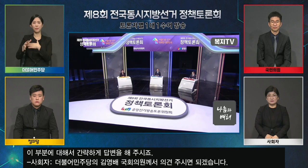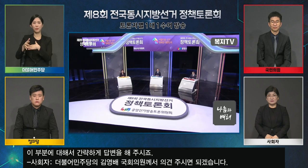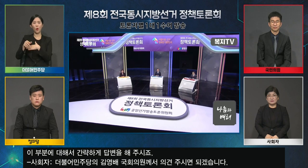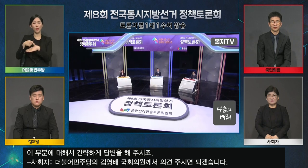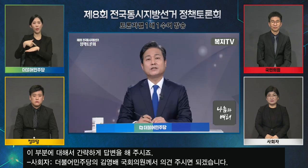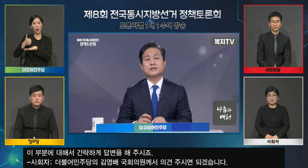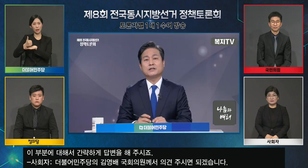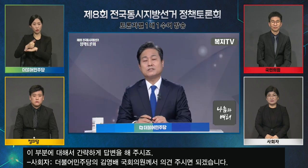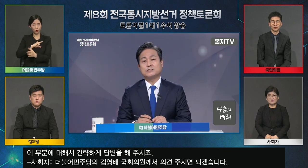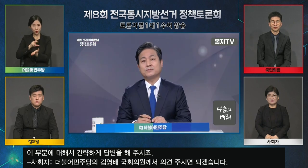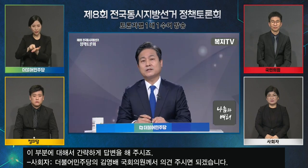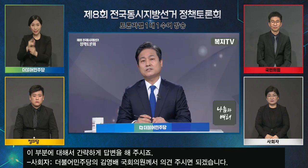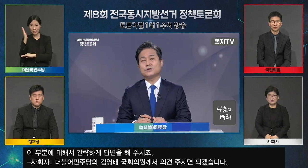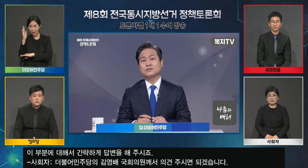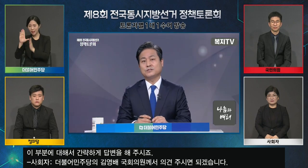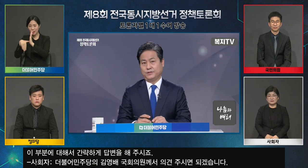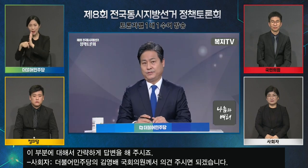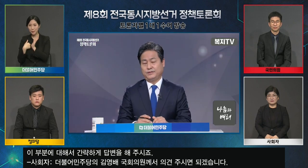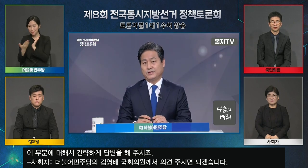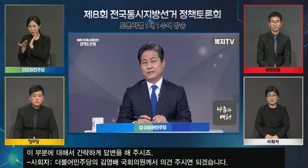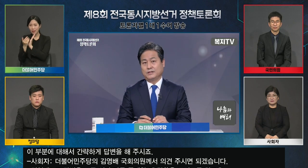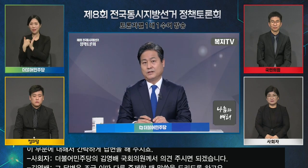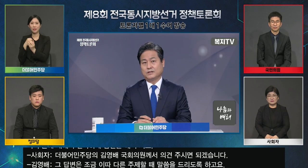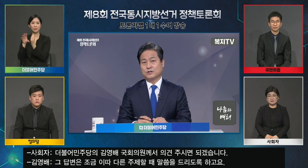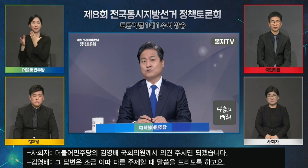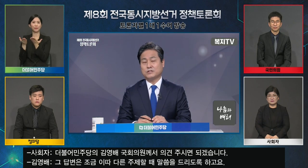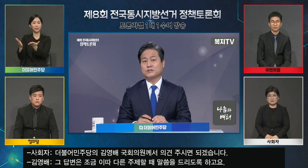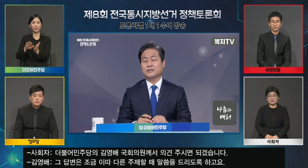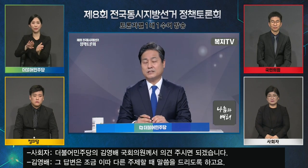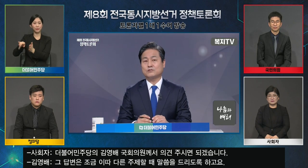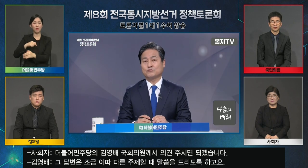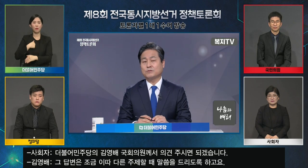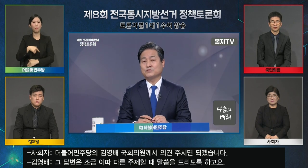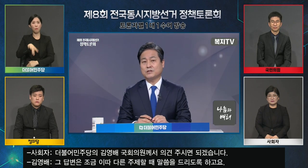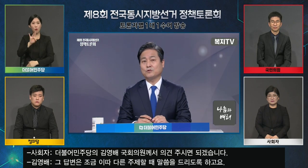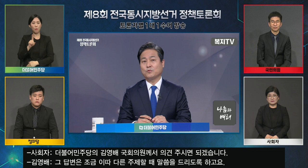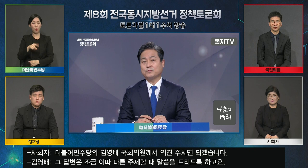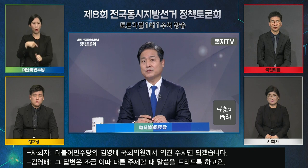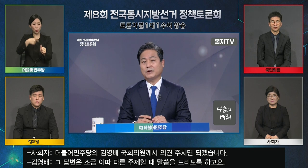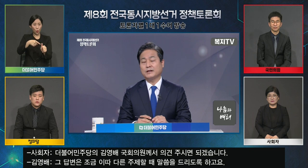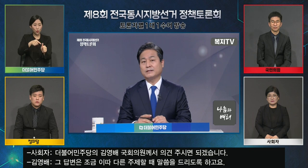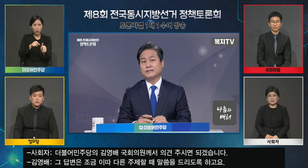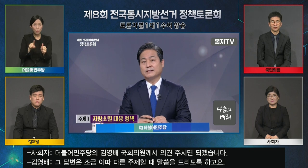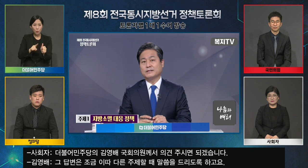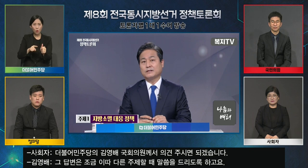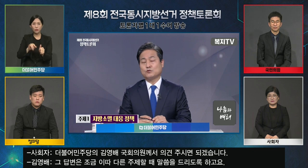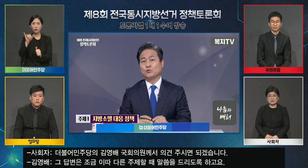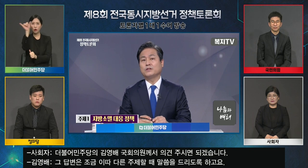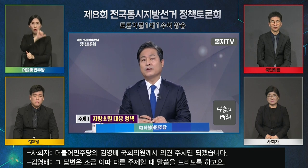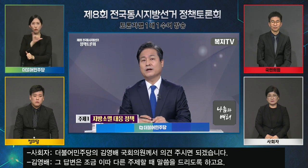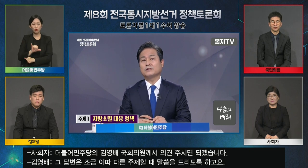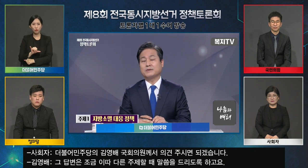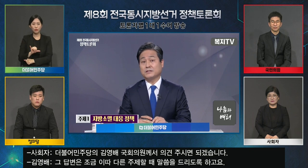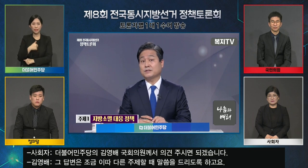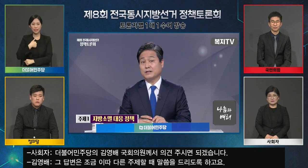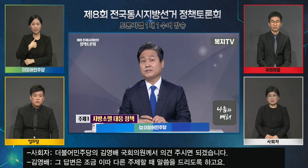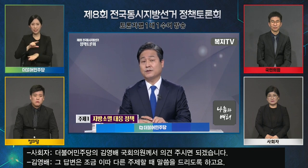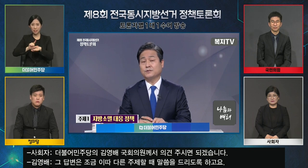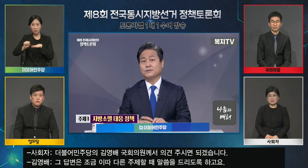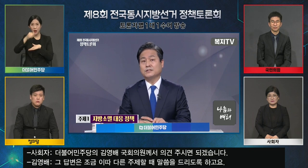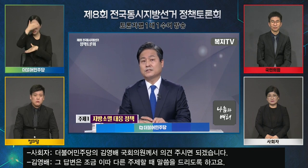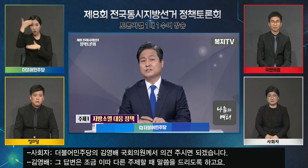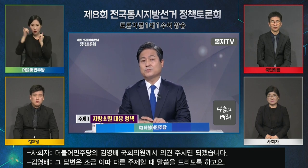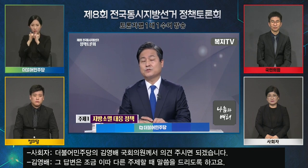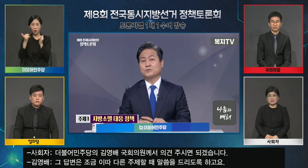교육의 문제가 지방 청년, 전국의 청년의 가장 중요한 문제라고 봅니다. 그래서 좋은 대학을 만들어야